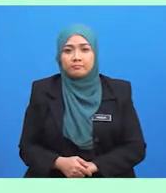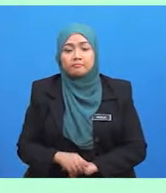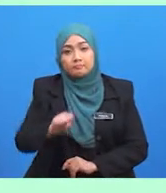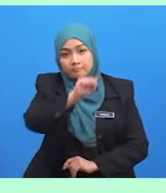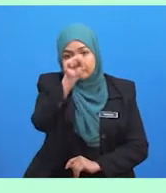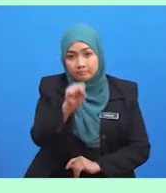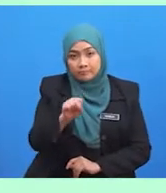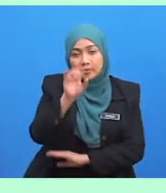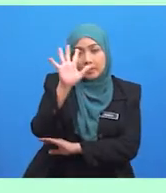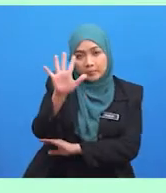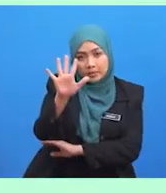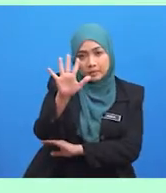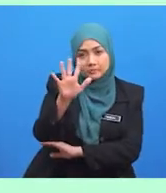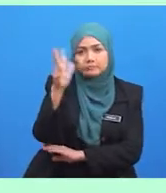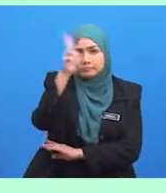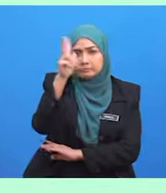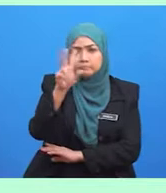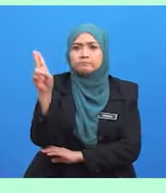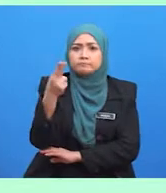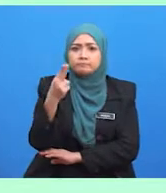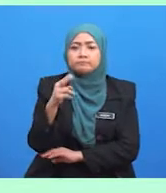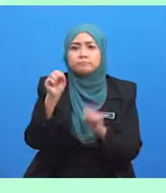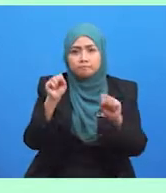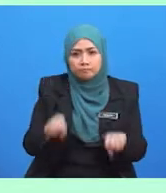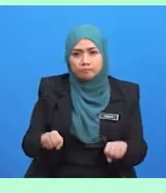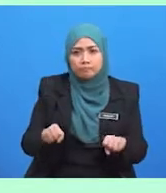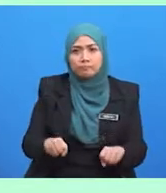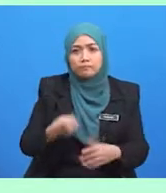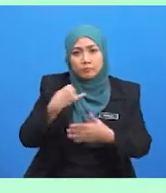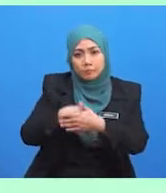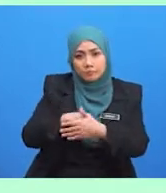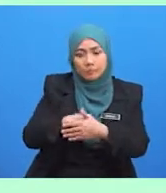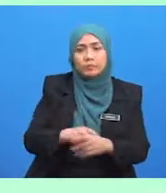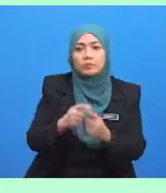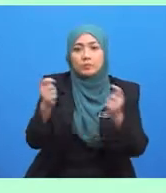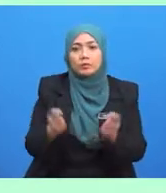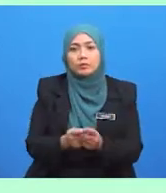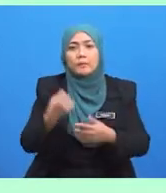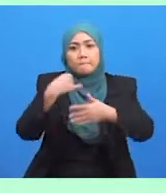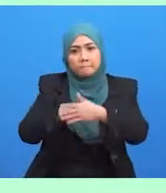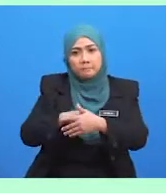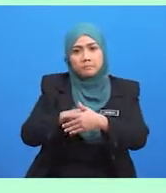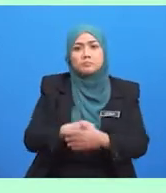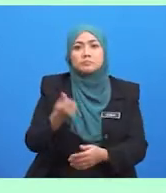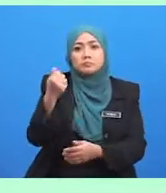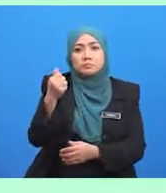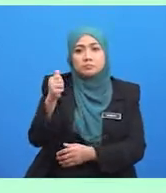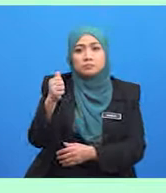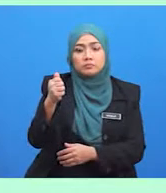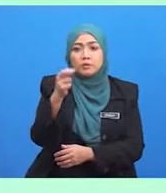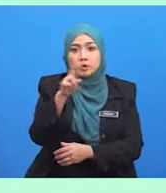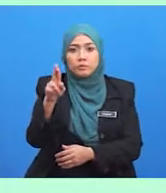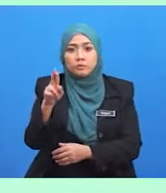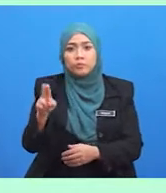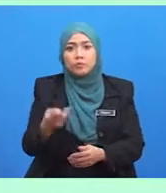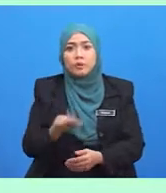Soalan 5. Kerajaan hanya membenarkan pengimport tempatan mengimport sebanyak 10,000 unit